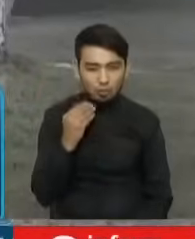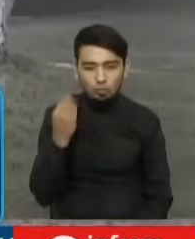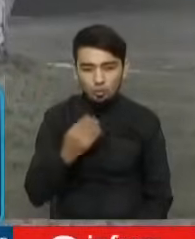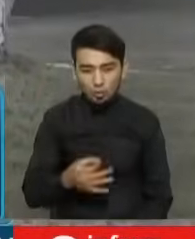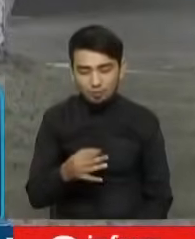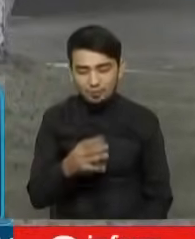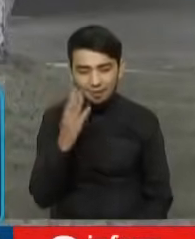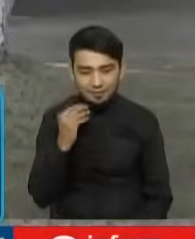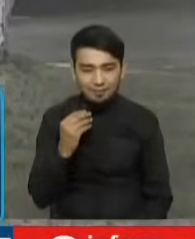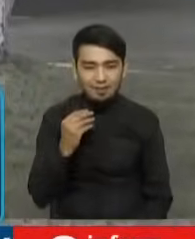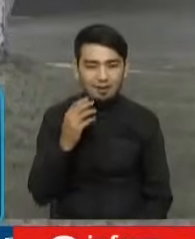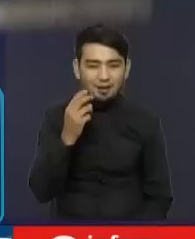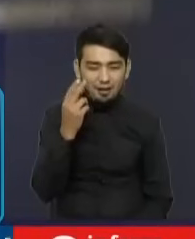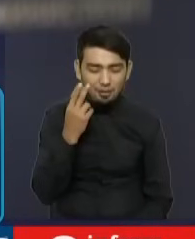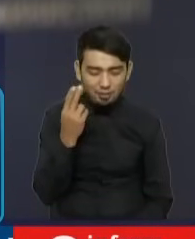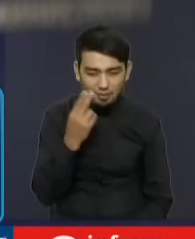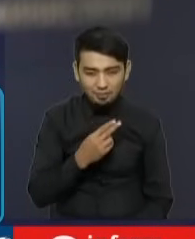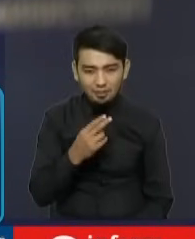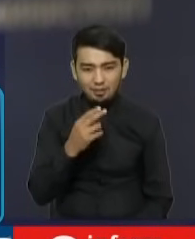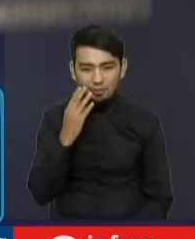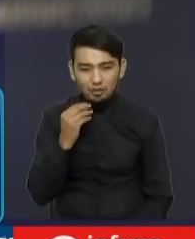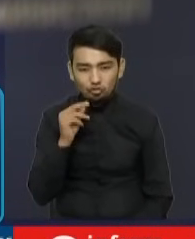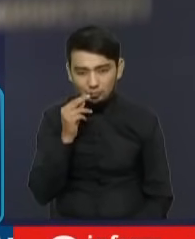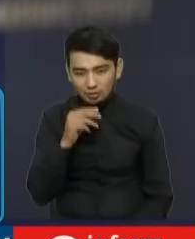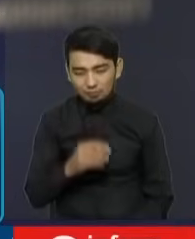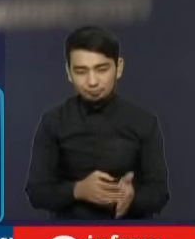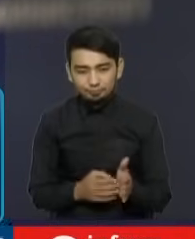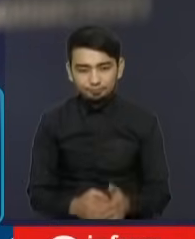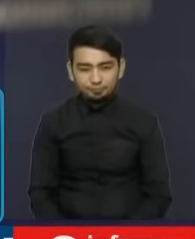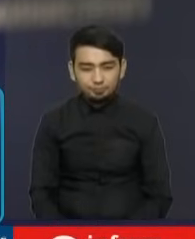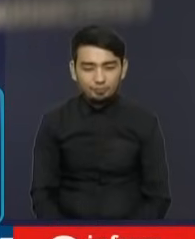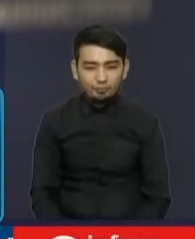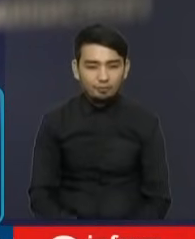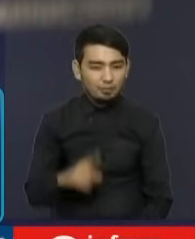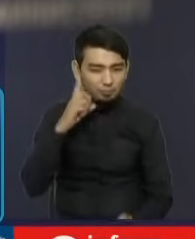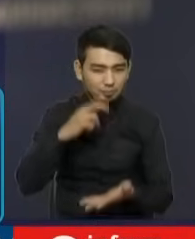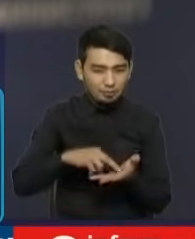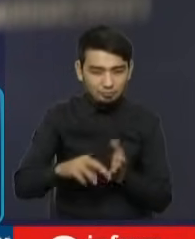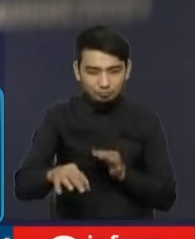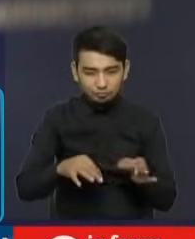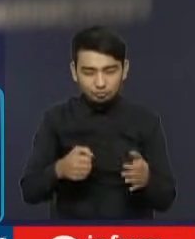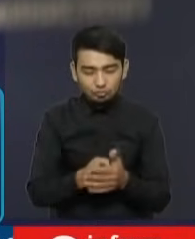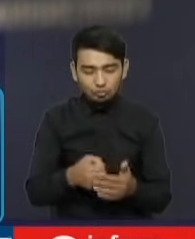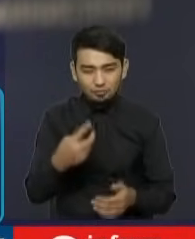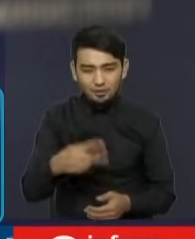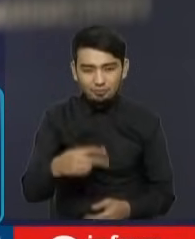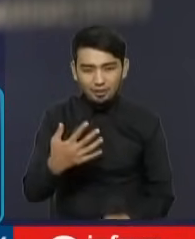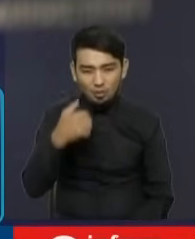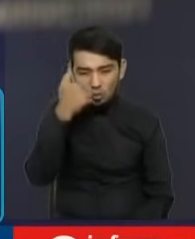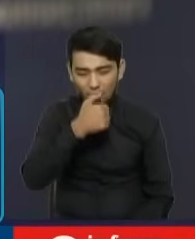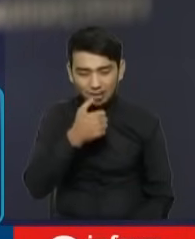Астане, Алматы и Шымкенте. В рамках национального проекта планируется до конца 2025 года ввести новых